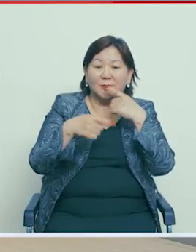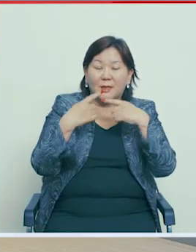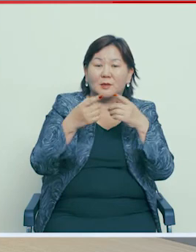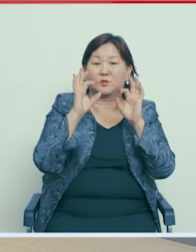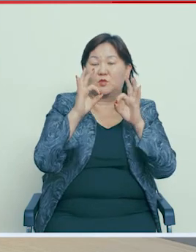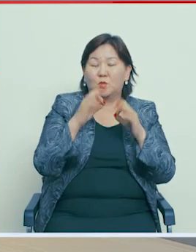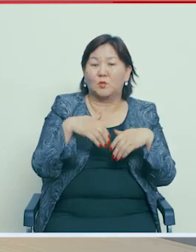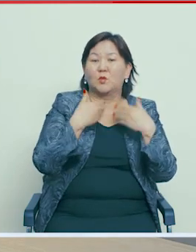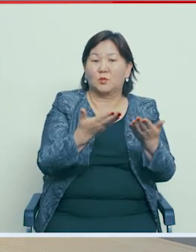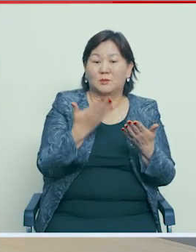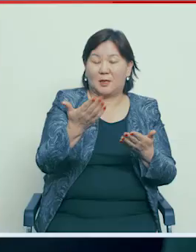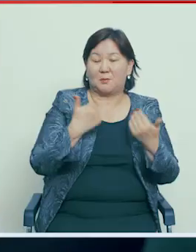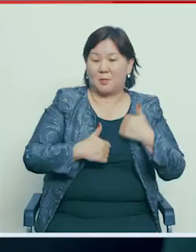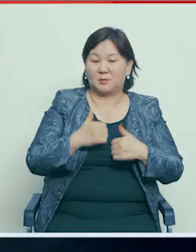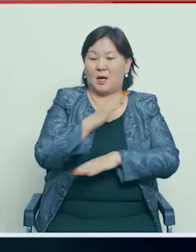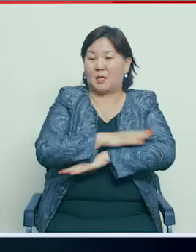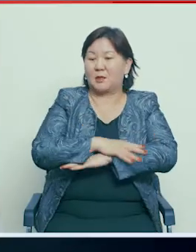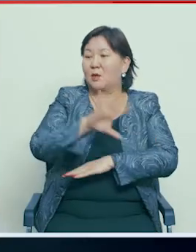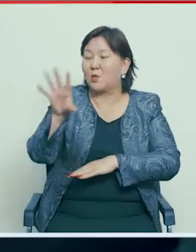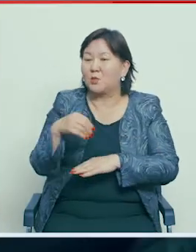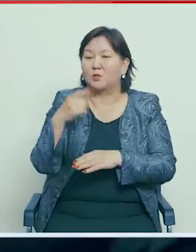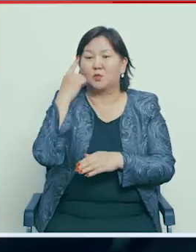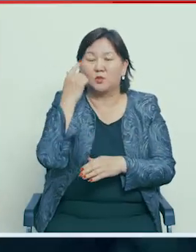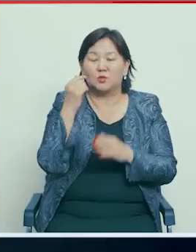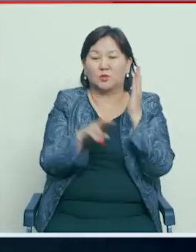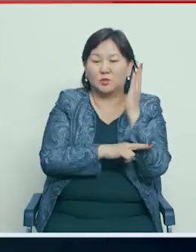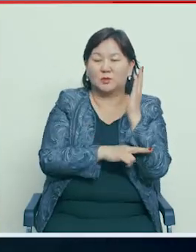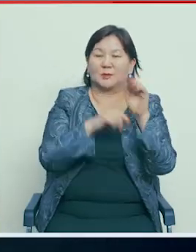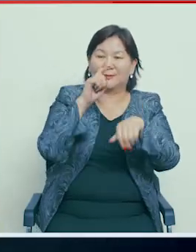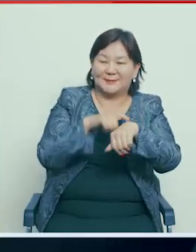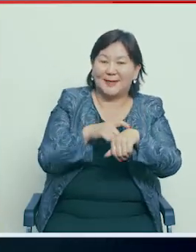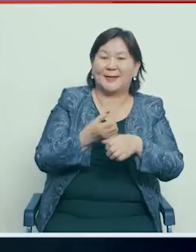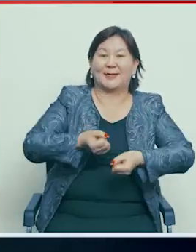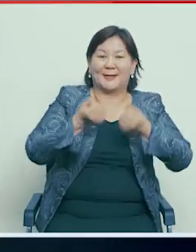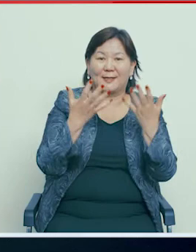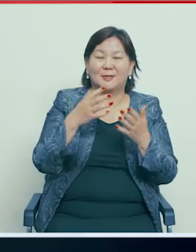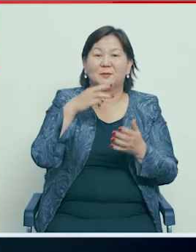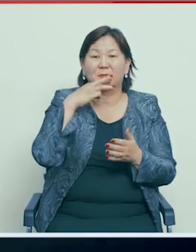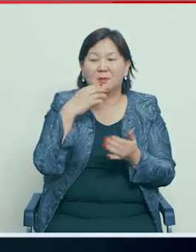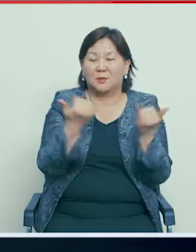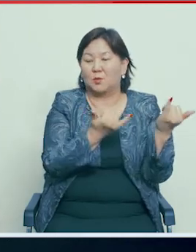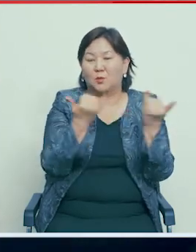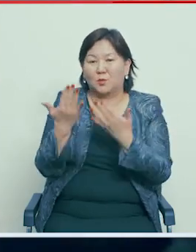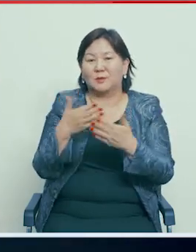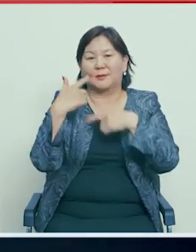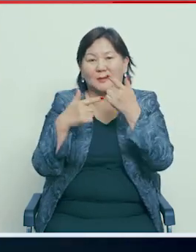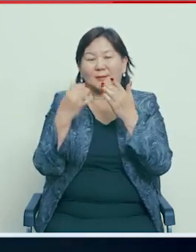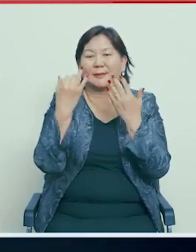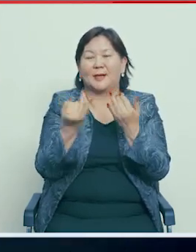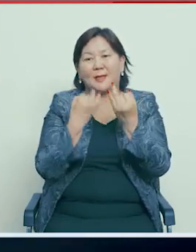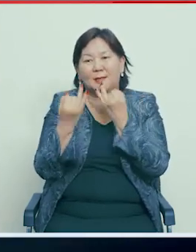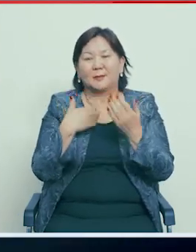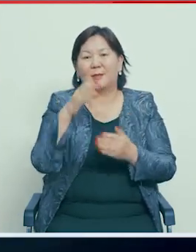зөв ойлголдог. Та багш бол ангийнхаа хүүхдүүдэд нэг өдөр гаргаад цаг гаргаад энэ хүмүүсийн талаар урьж авчир ярилцлага хийлэг